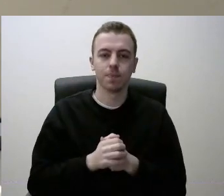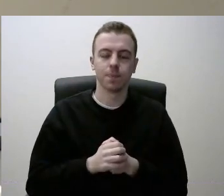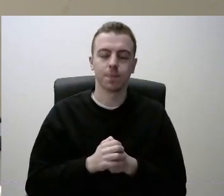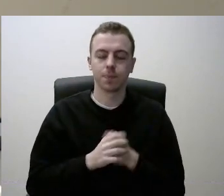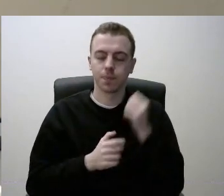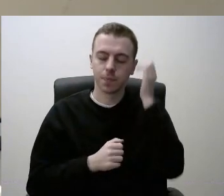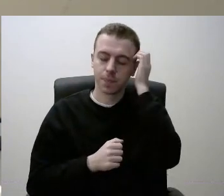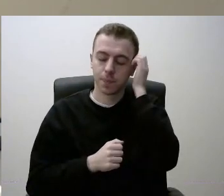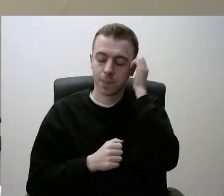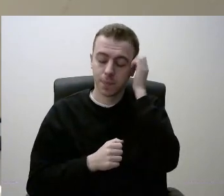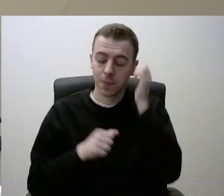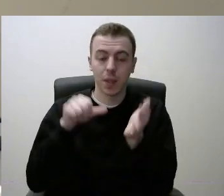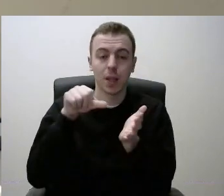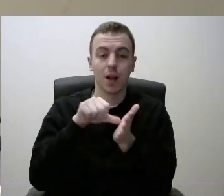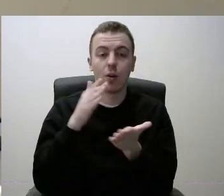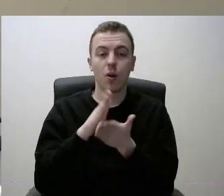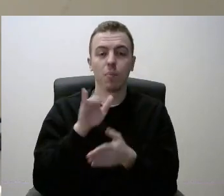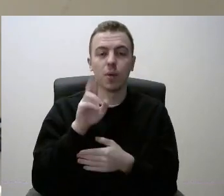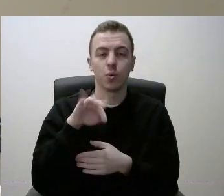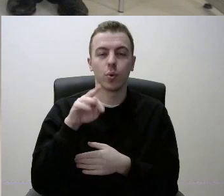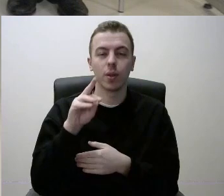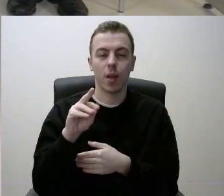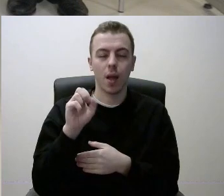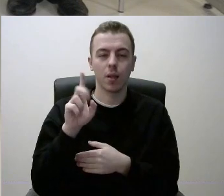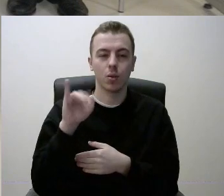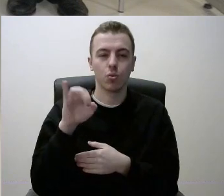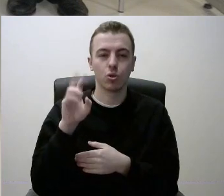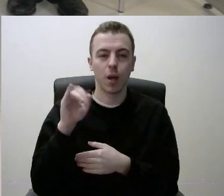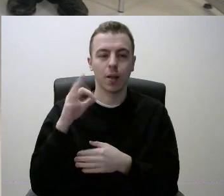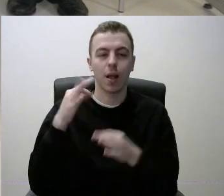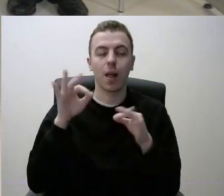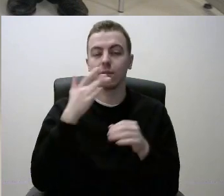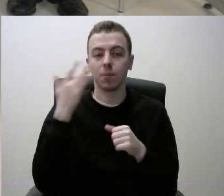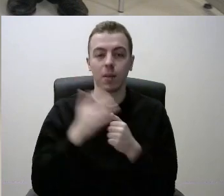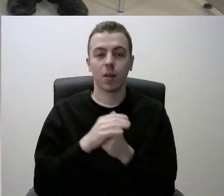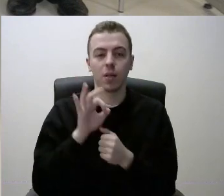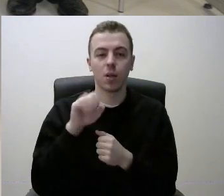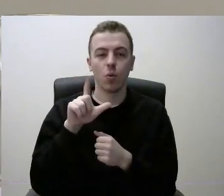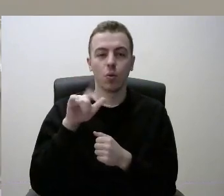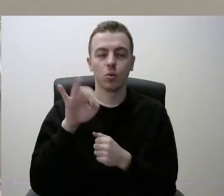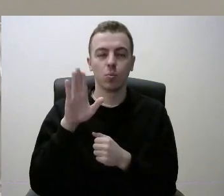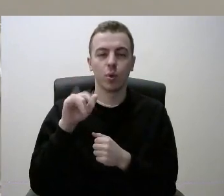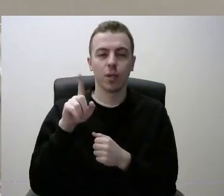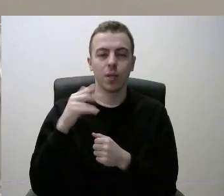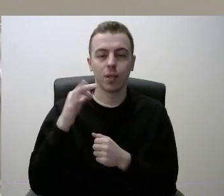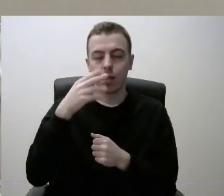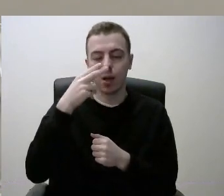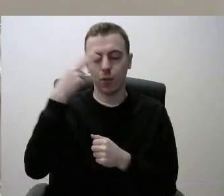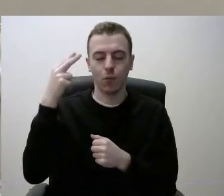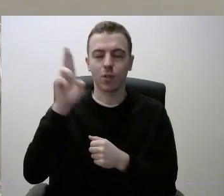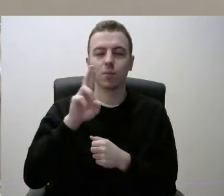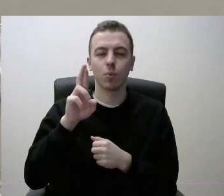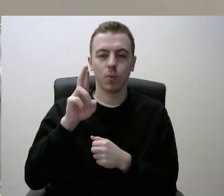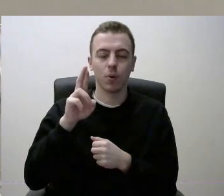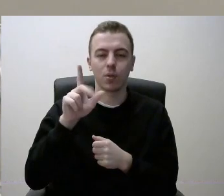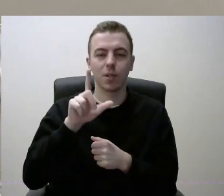laidoje dalyvauja. Birutė Andruškaitė, Laisvės partija, laba diena. Saulius Būdinas, Lietuvos Respublikos liberalų sąjūdis,